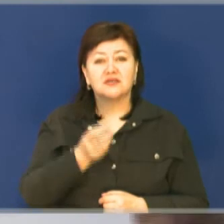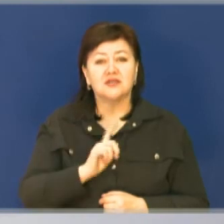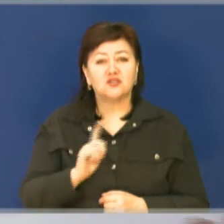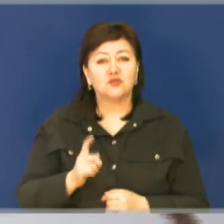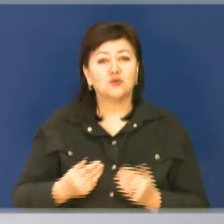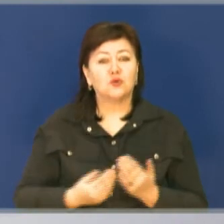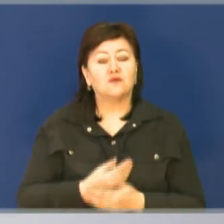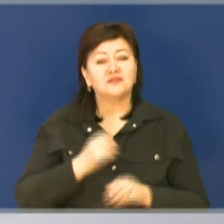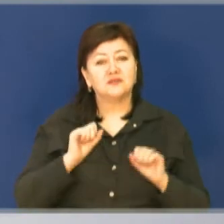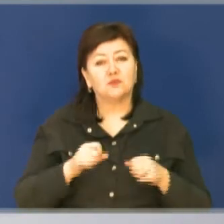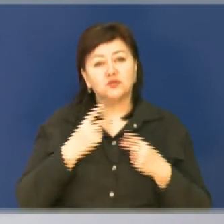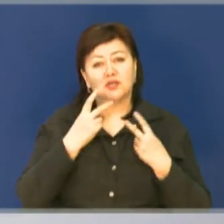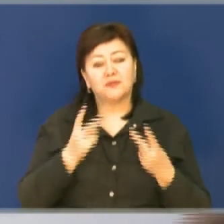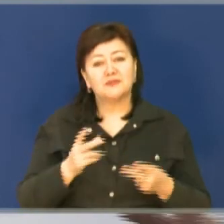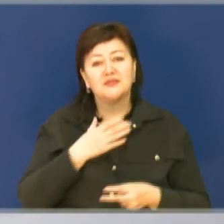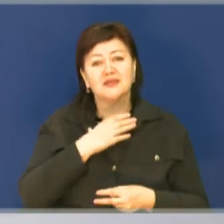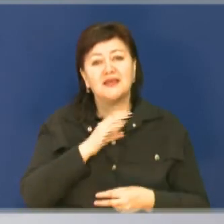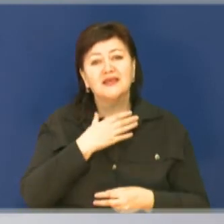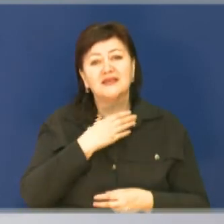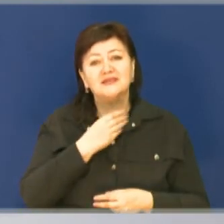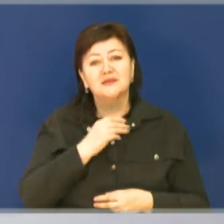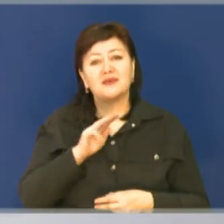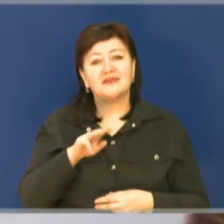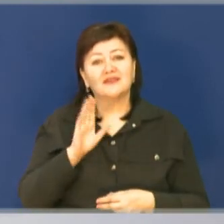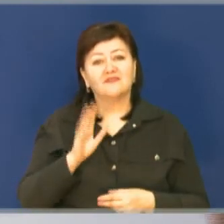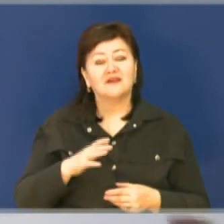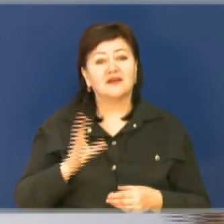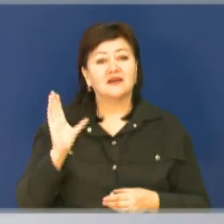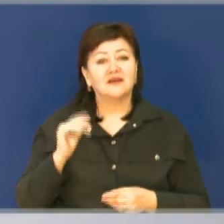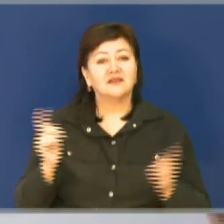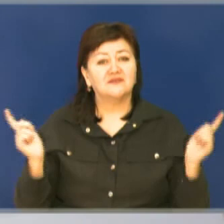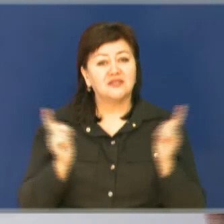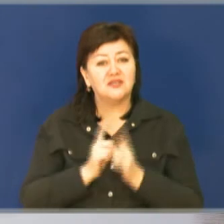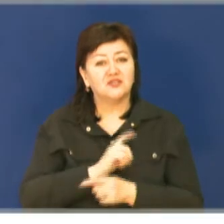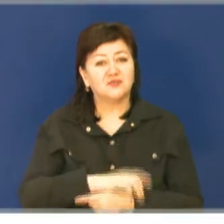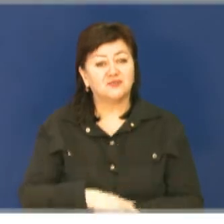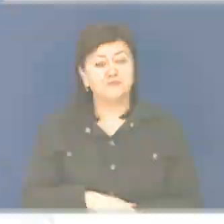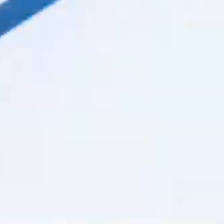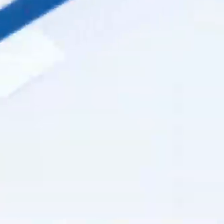можете увидеть на сайте semeitv.kz. На этом наш выпуск завершен. Всего доброго, до новых встреч!